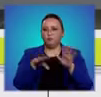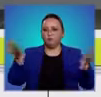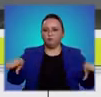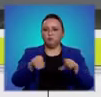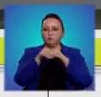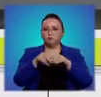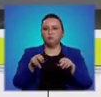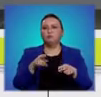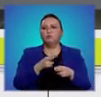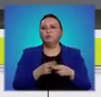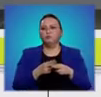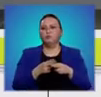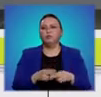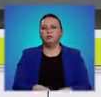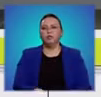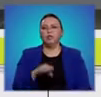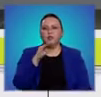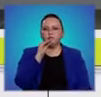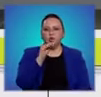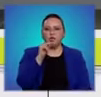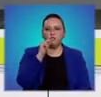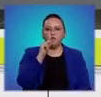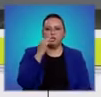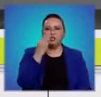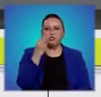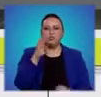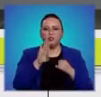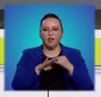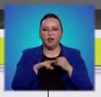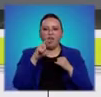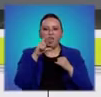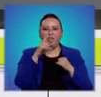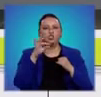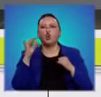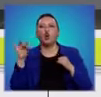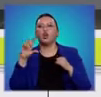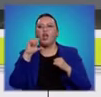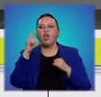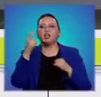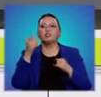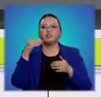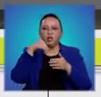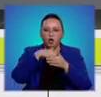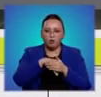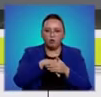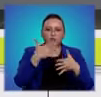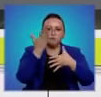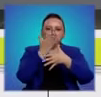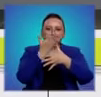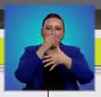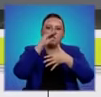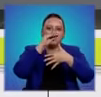бичигт ЖЖ шин дараа эгэс бусад их шиг тохиолдвол тэргүй үедээ